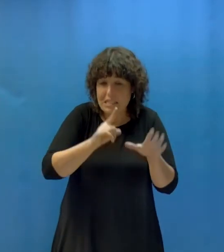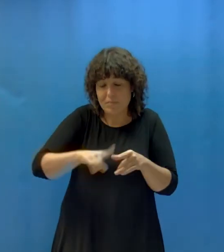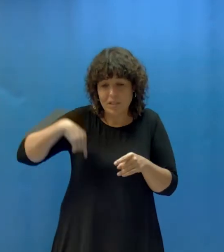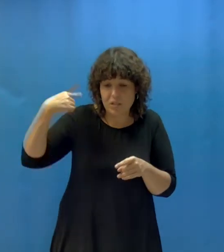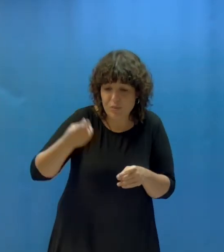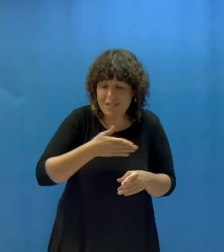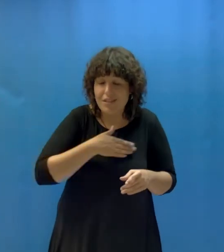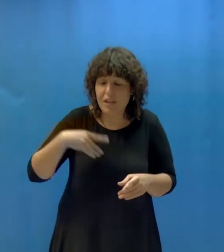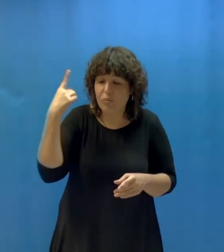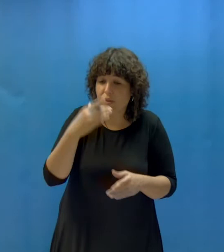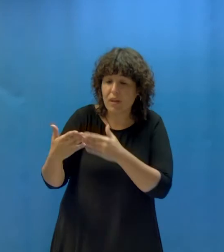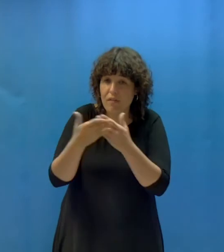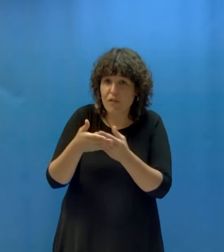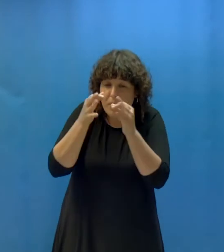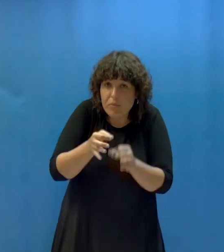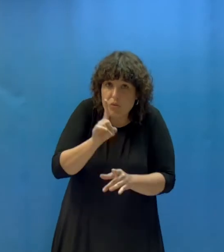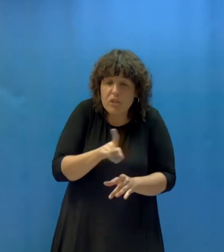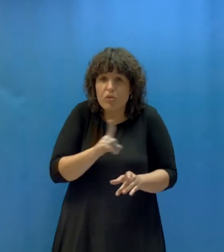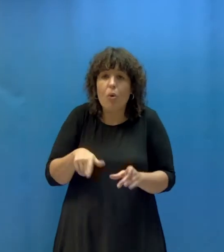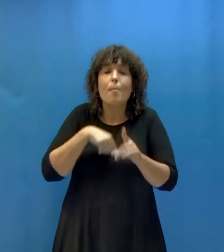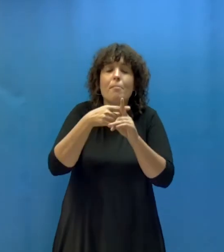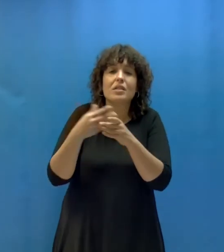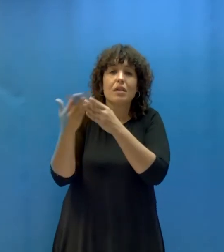informe està i quin és el seu contingut.